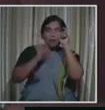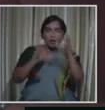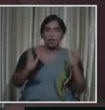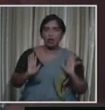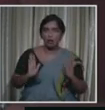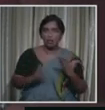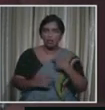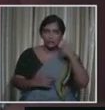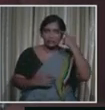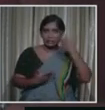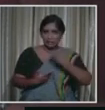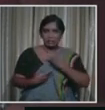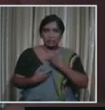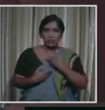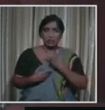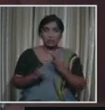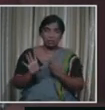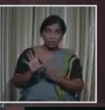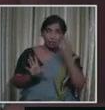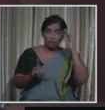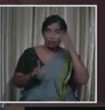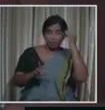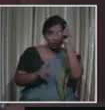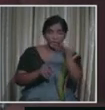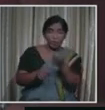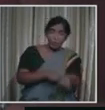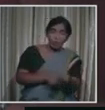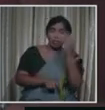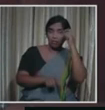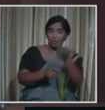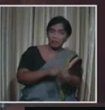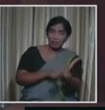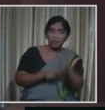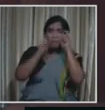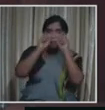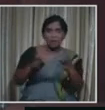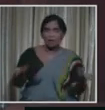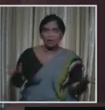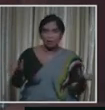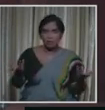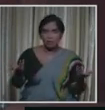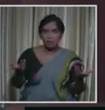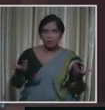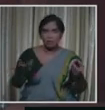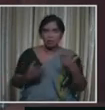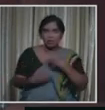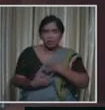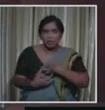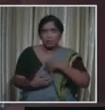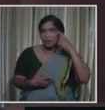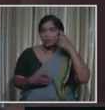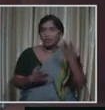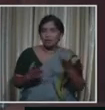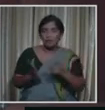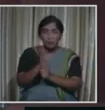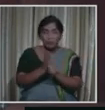Hitap papua tiada kins kene, taruniyo kita watagela, polu vali. Paham ada enakota. Kau tu balang ini. Kard kard unu nama ini. Unu mana